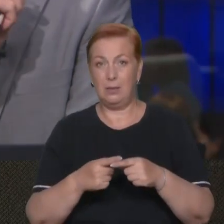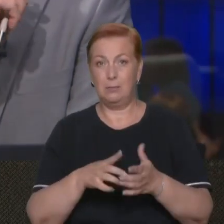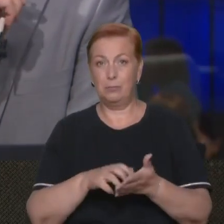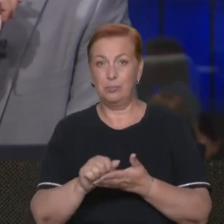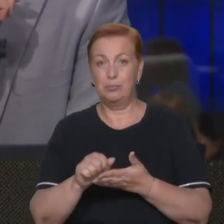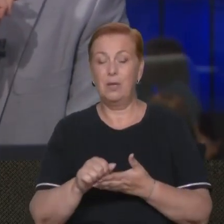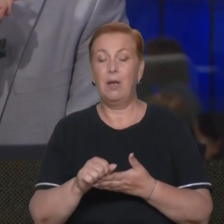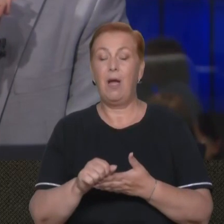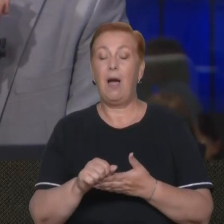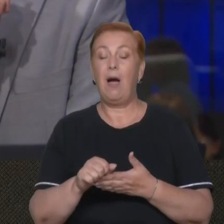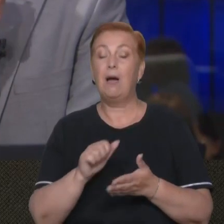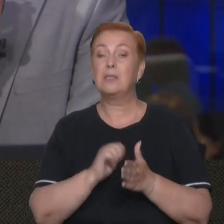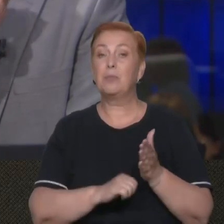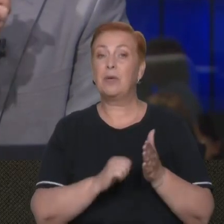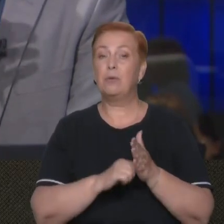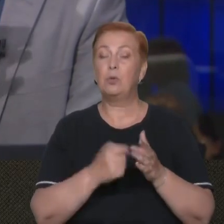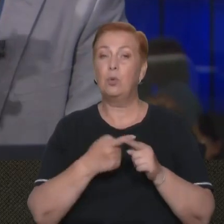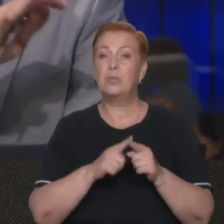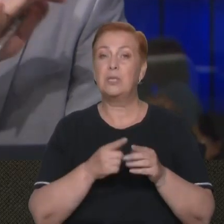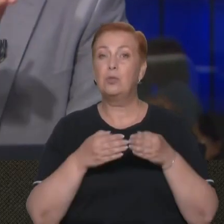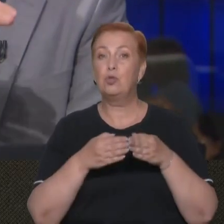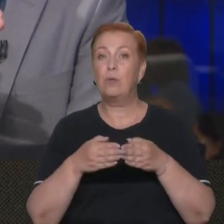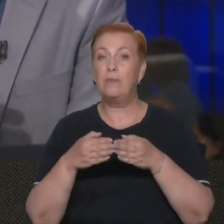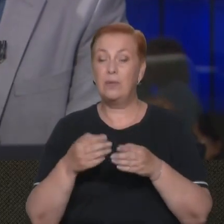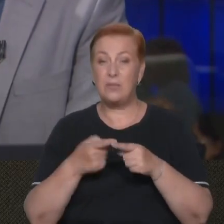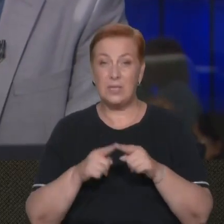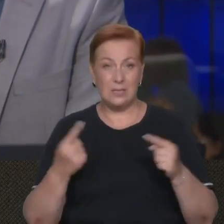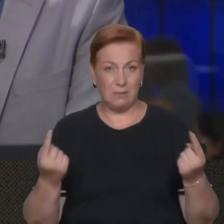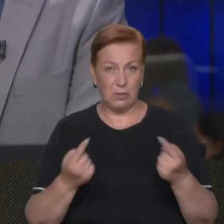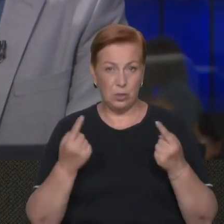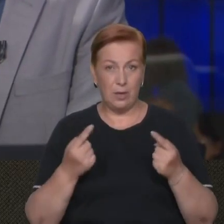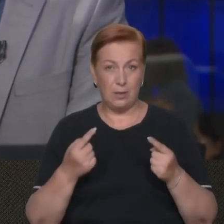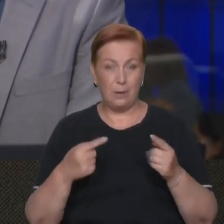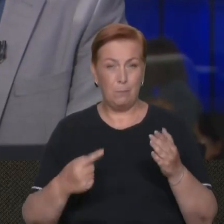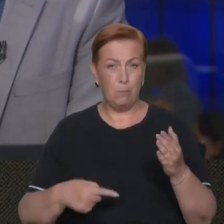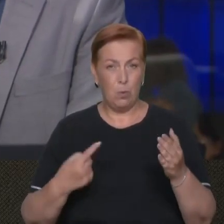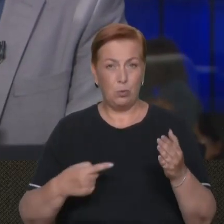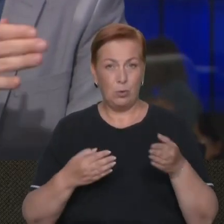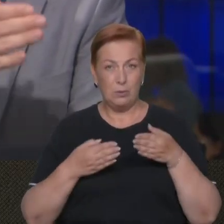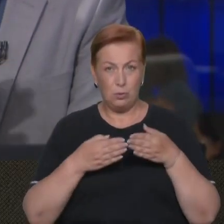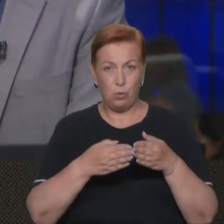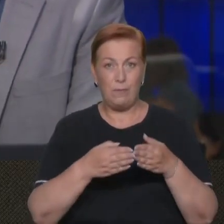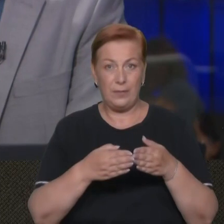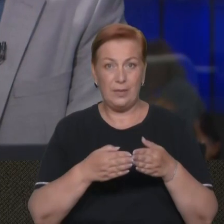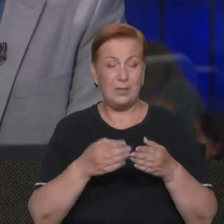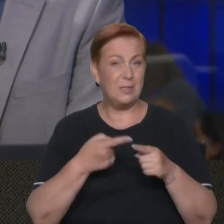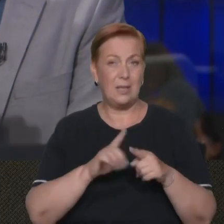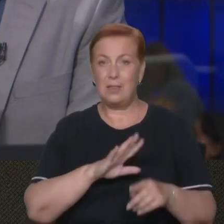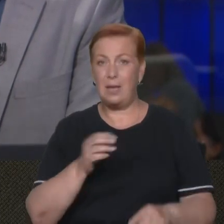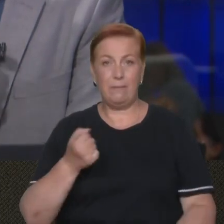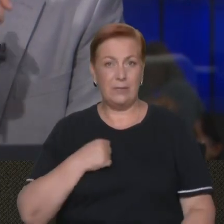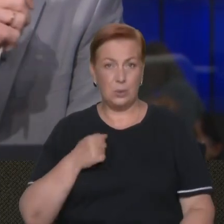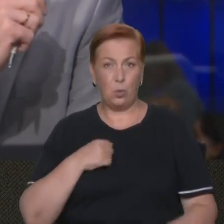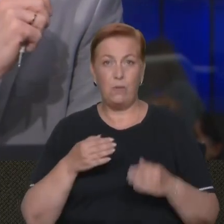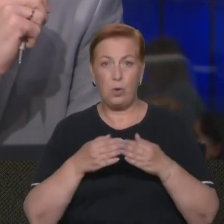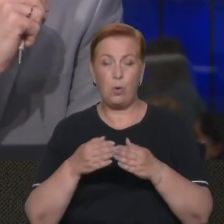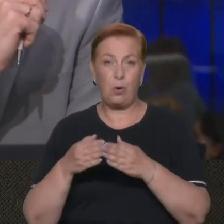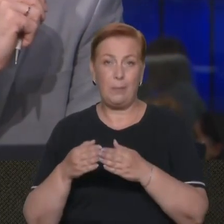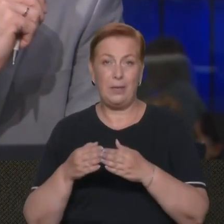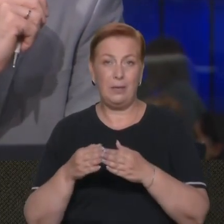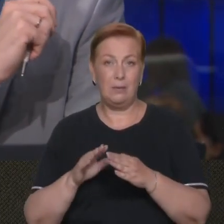от з приводу цих човнів хотів уточнити. Я так розумію, що це звичайні моторні, так, човні. Це не військові кораблі, не